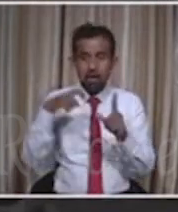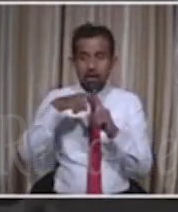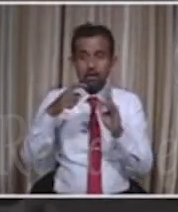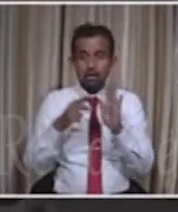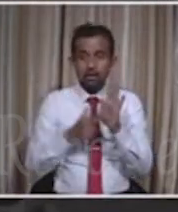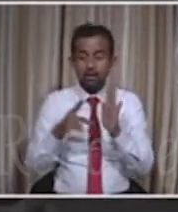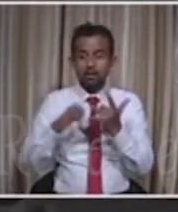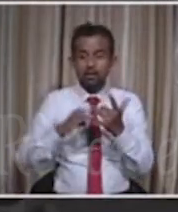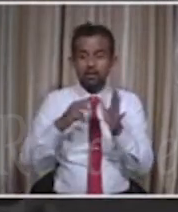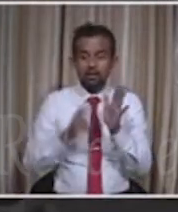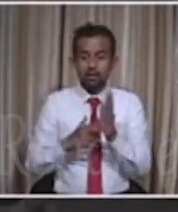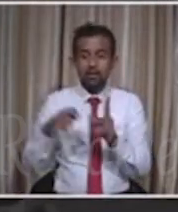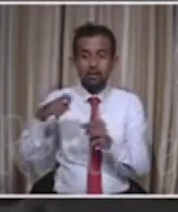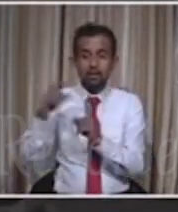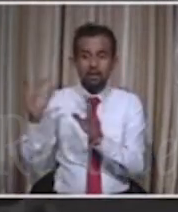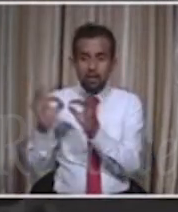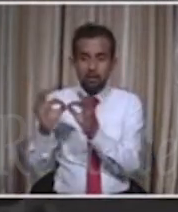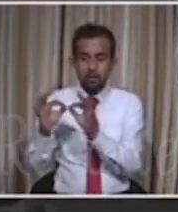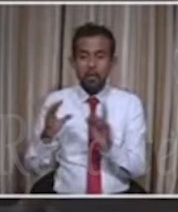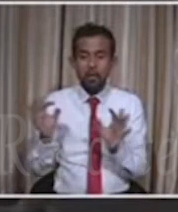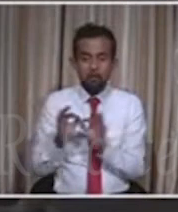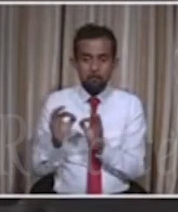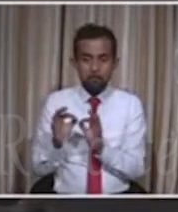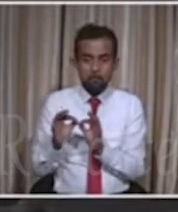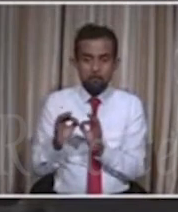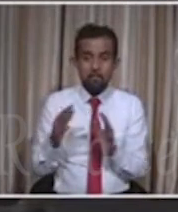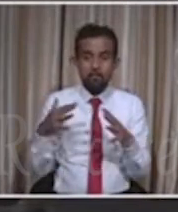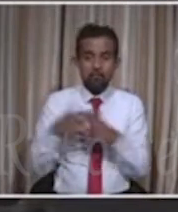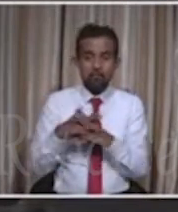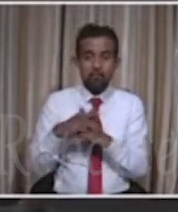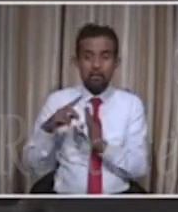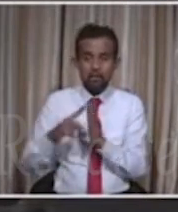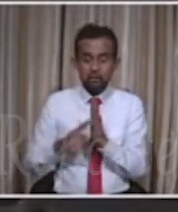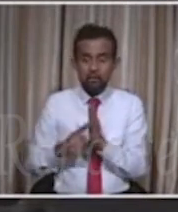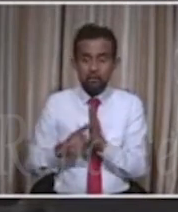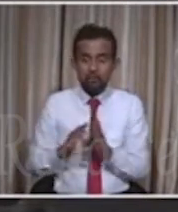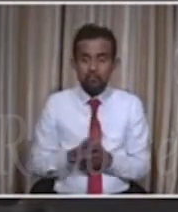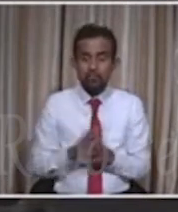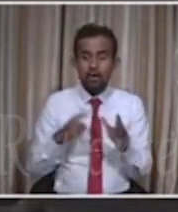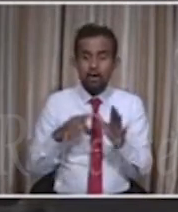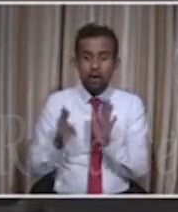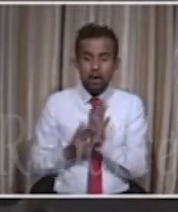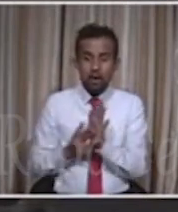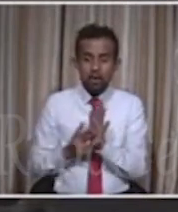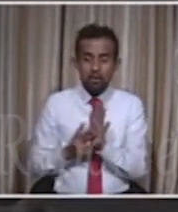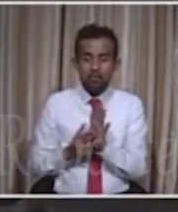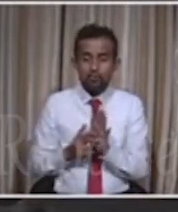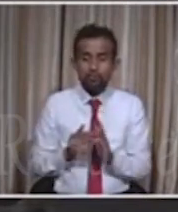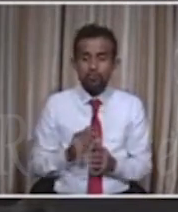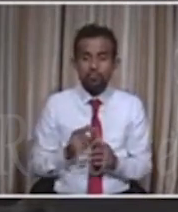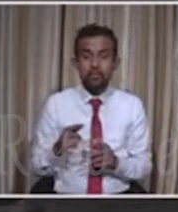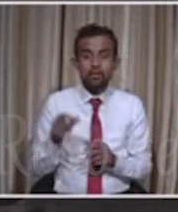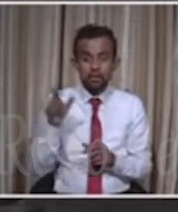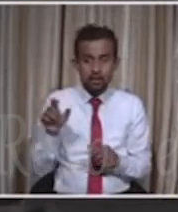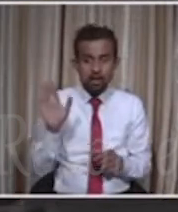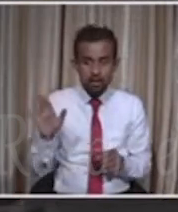නෙවෙයි කේබී රත්නායක බකීර් මාකර් විජයමු ලොකුබණ්ඩාර අනුර බණ්ඩාරනායක ඒගොල්ලෝ ඉන්නවා